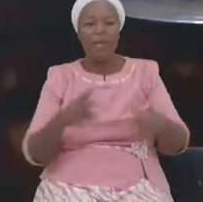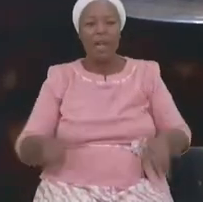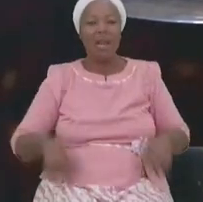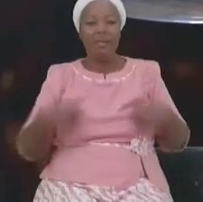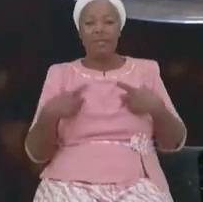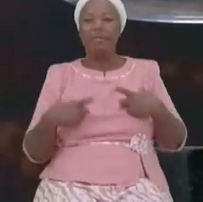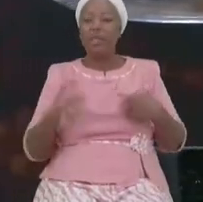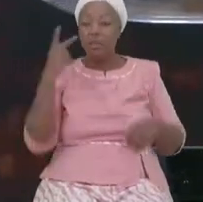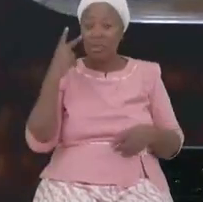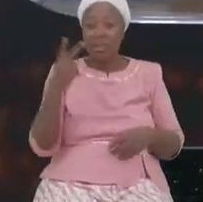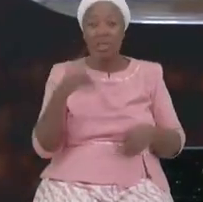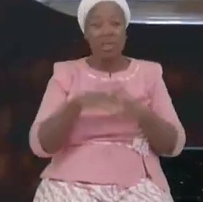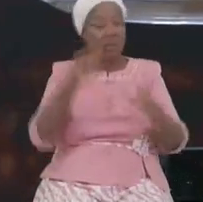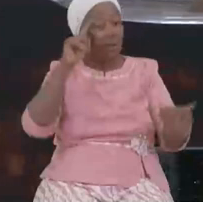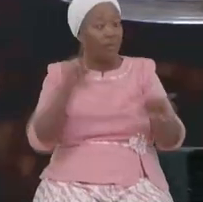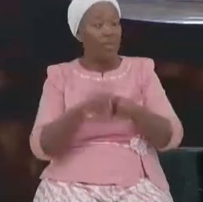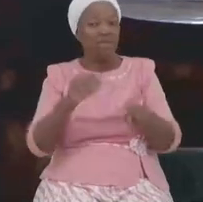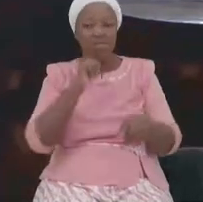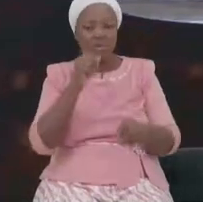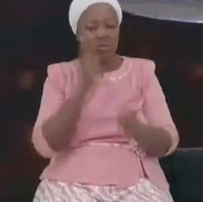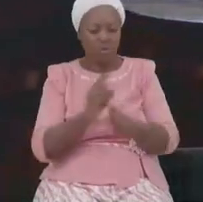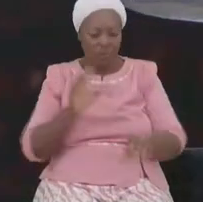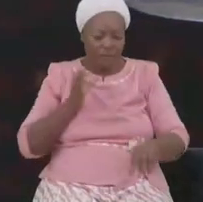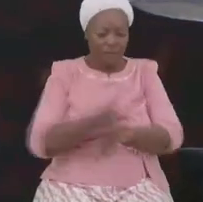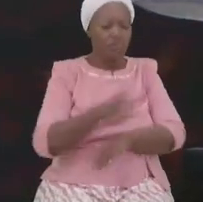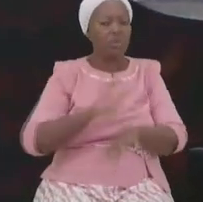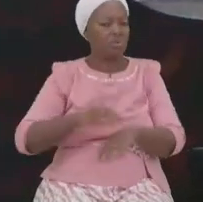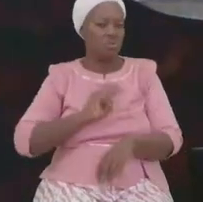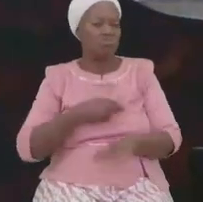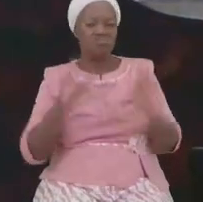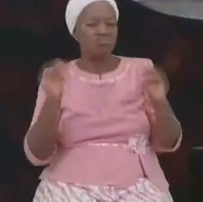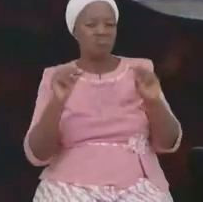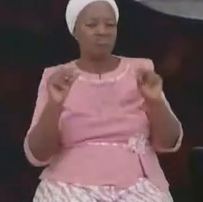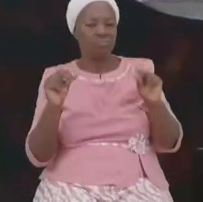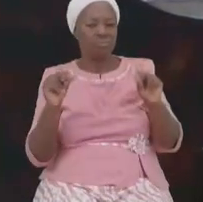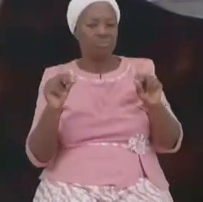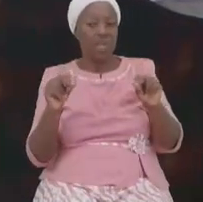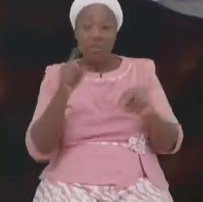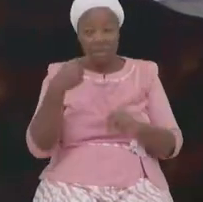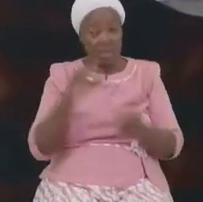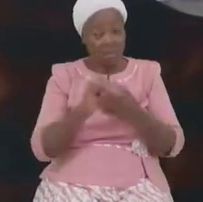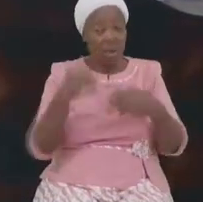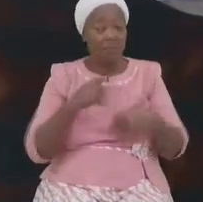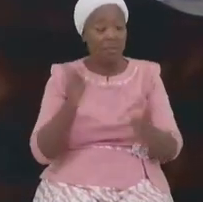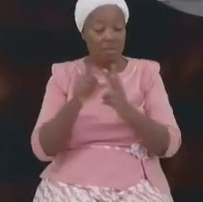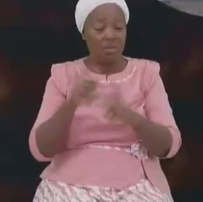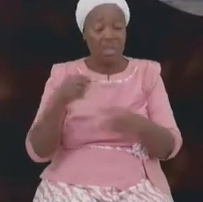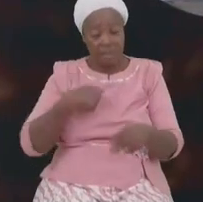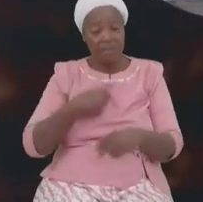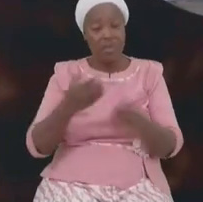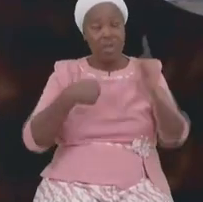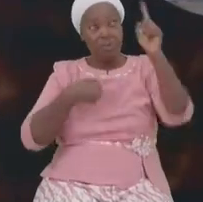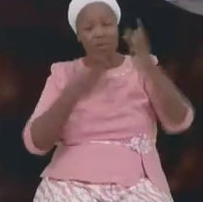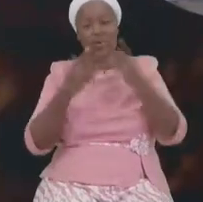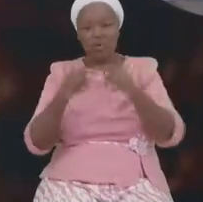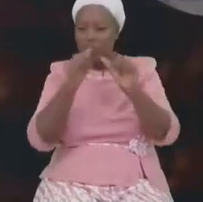Vous voyez, l'alliance n'est imposée à personne, pas du tout. Et Dieu, vous avez un choix à faire. Je vais te bénir. Il y